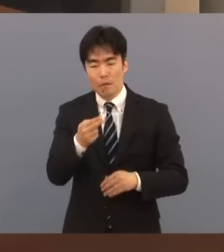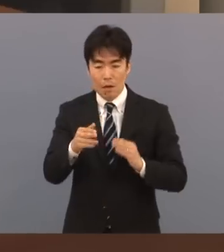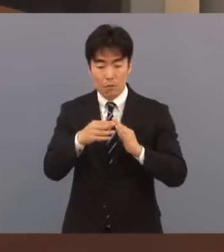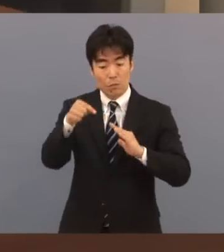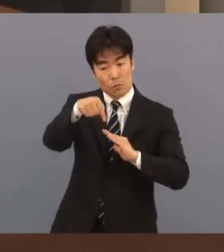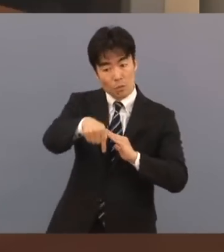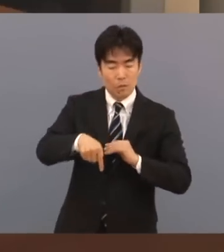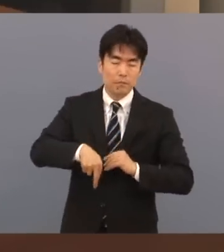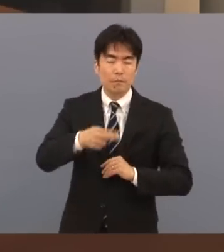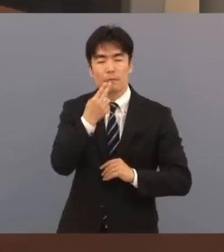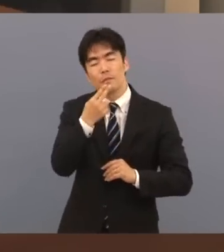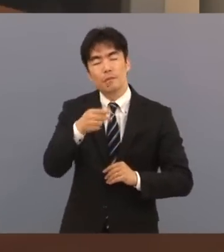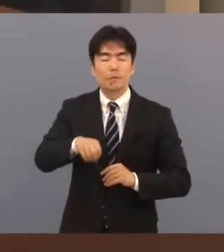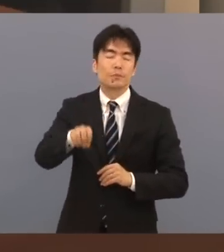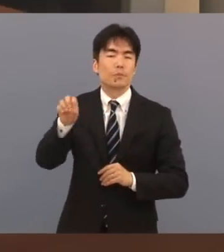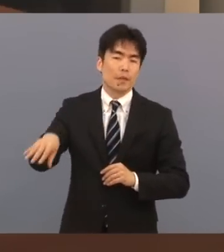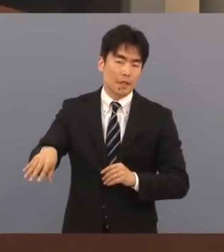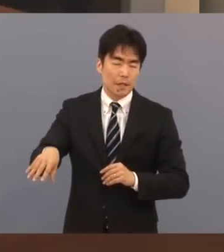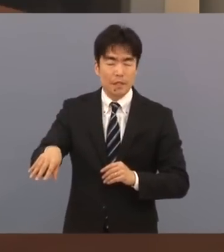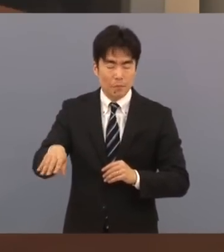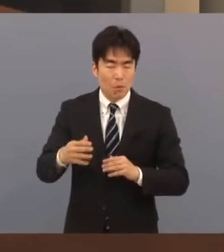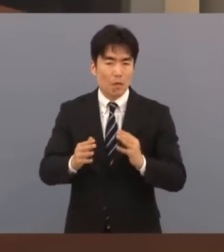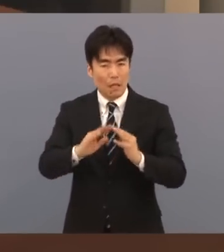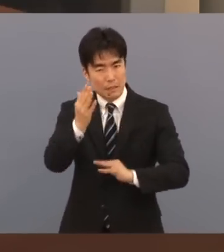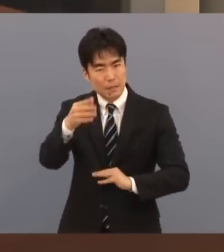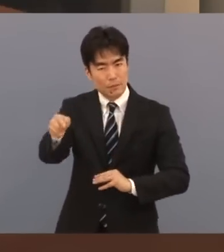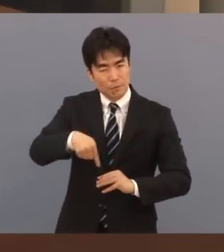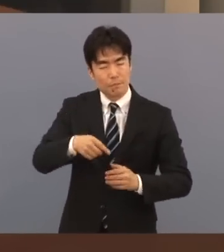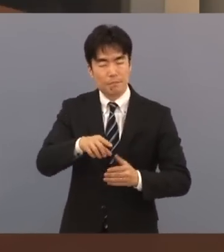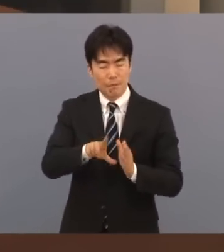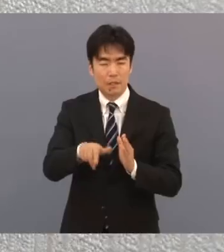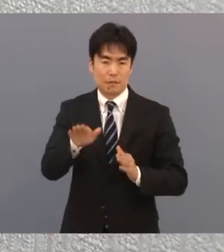を引き起こす可能性があります。絶対やめましょう。